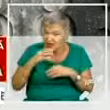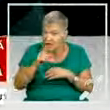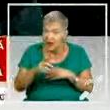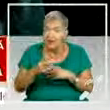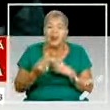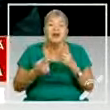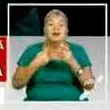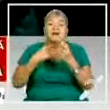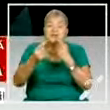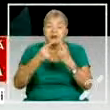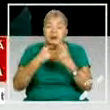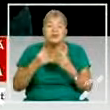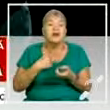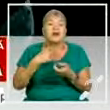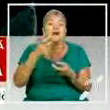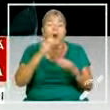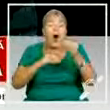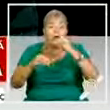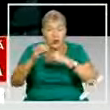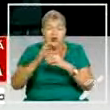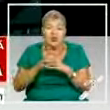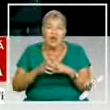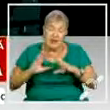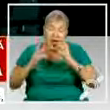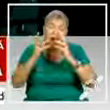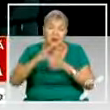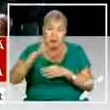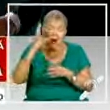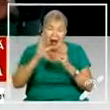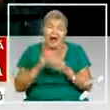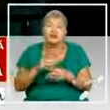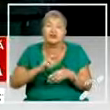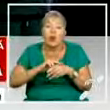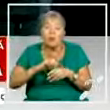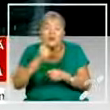asociațiile de pacienți pentru a vedea cum pot fi puse în practică aceste idei. Andra?